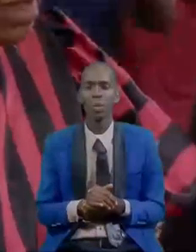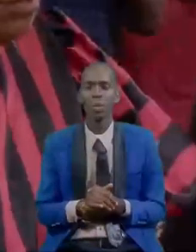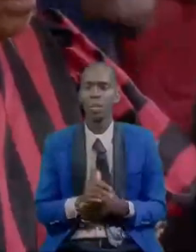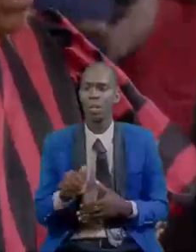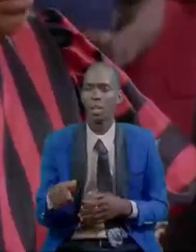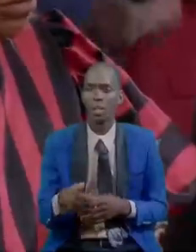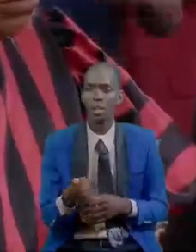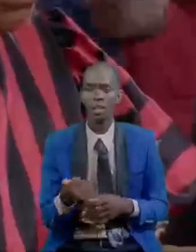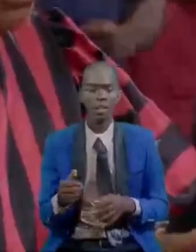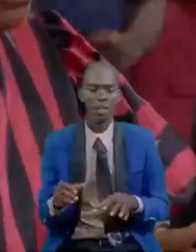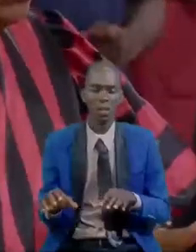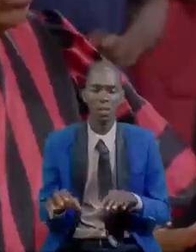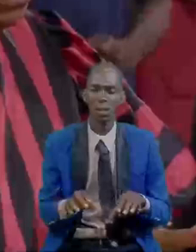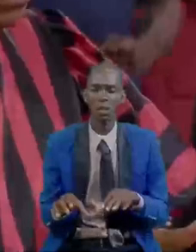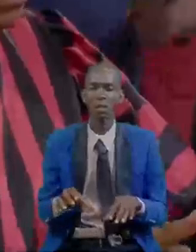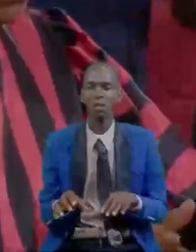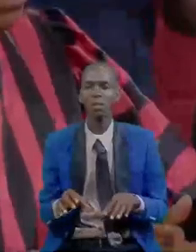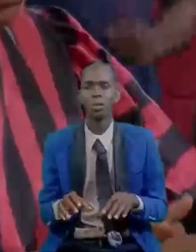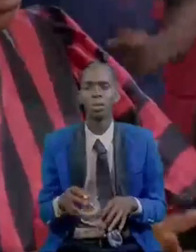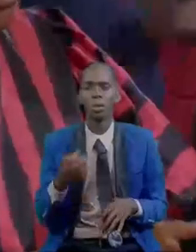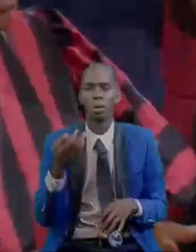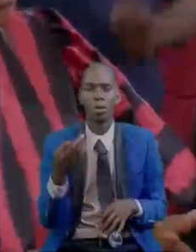Est-ce qu'il y a une action?